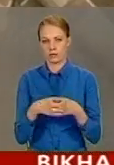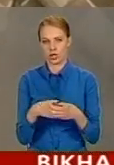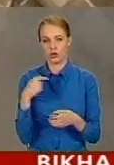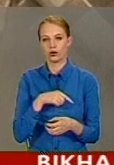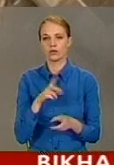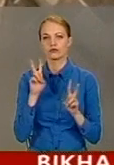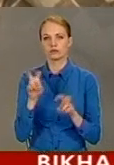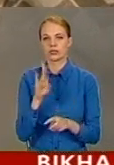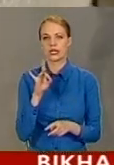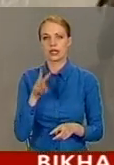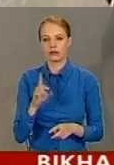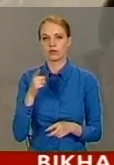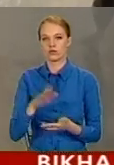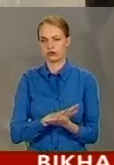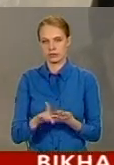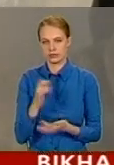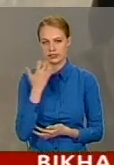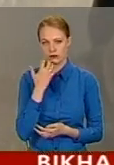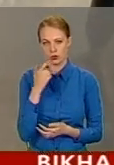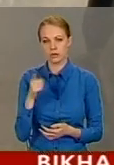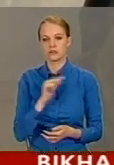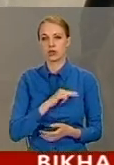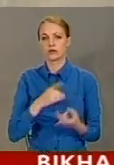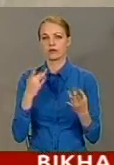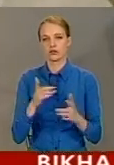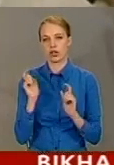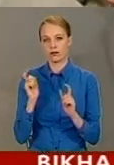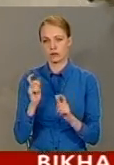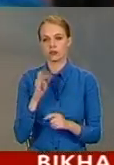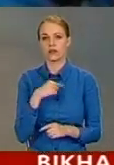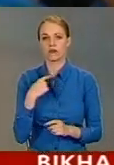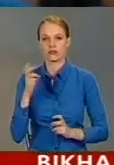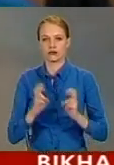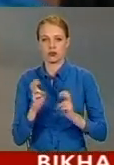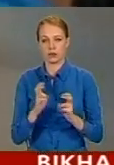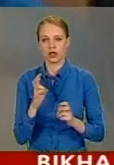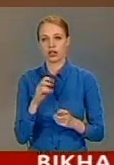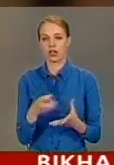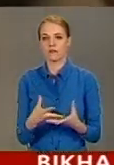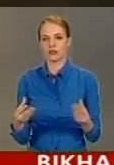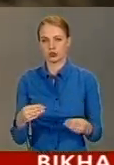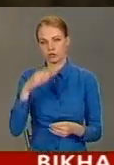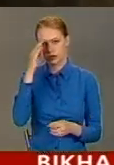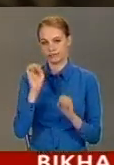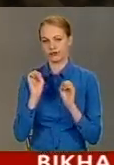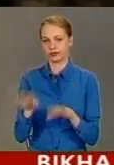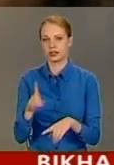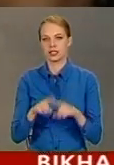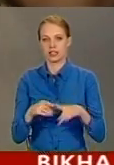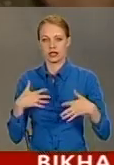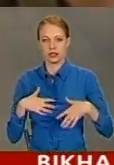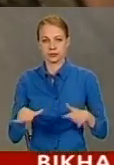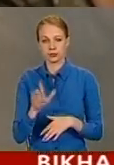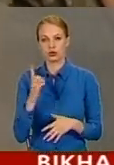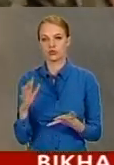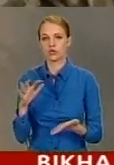батальйону, позивний Крим, бо корінний Сімферополець. Працював звичайним вантажником на м'ясокомбінаті. Та весною парубок покинув рідний півострів,